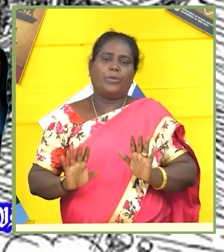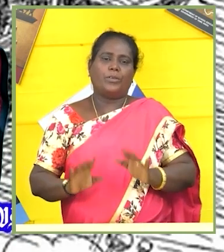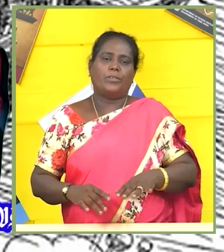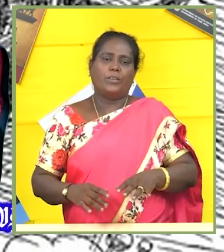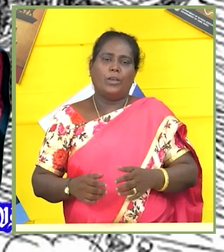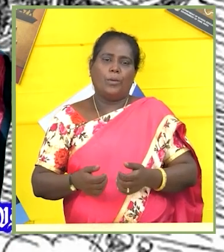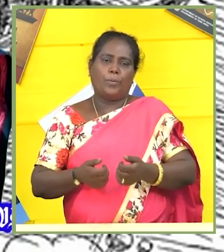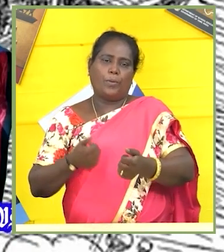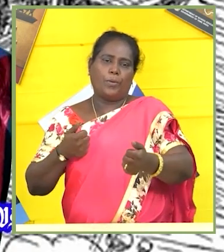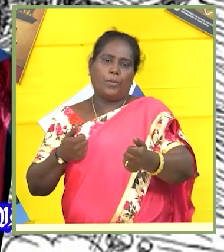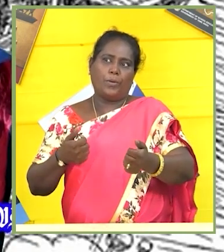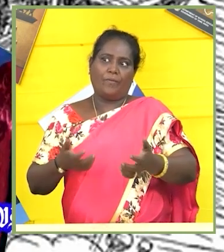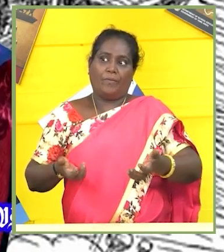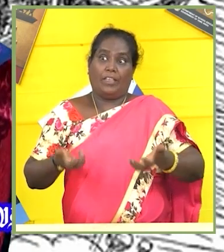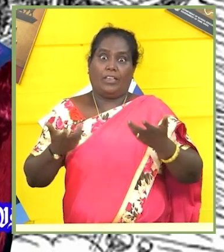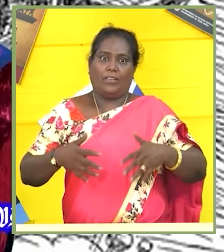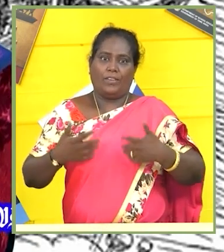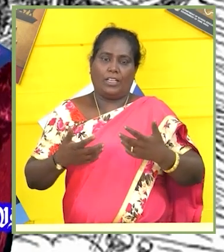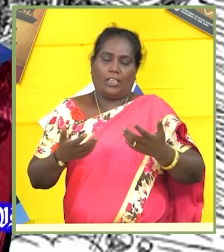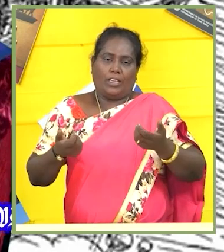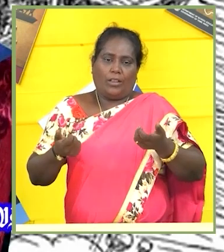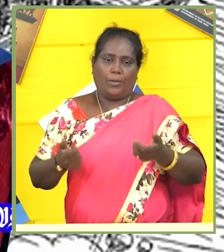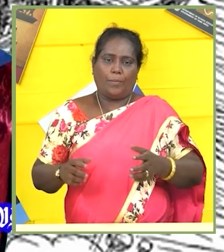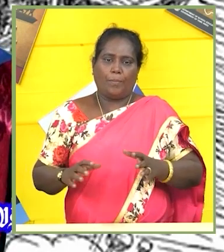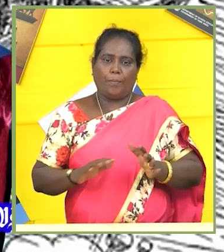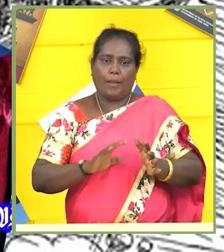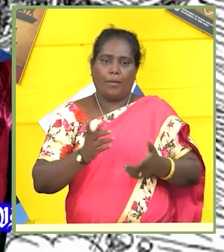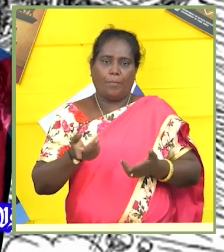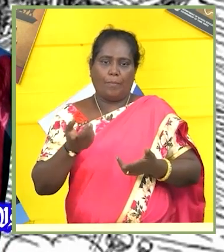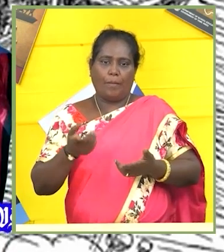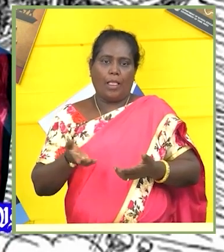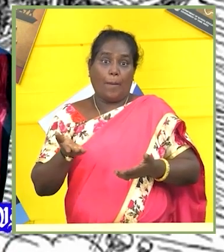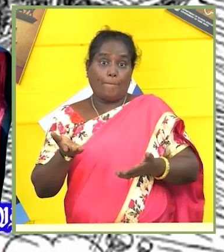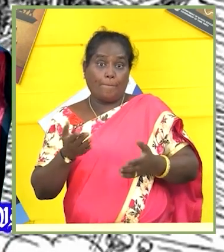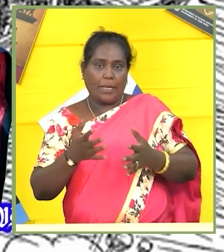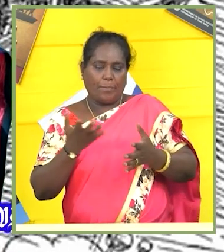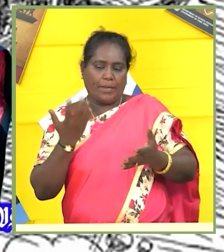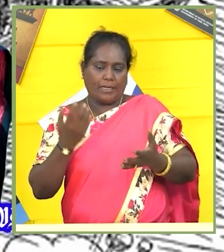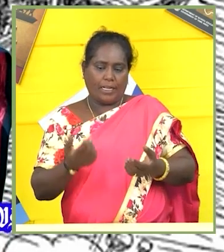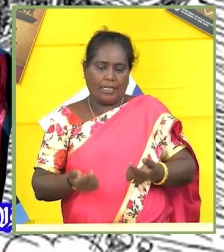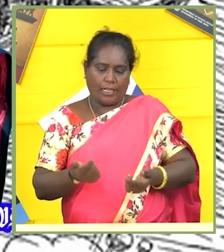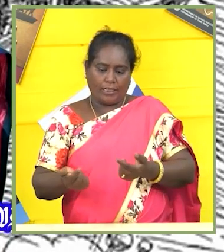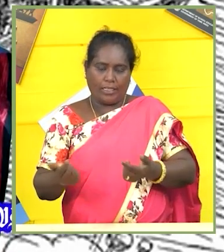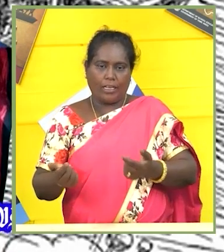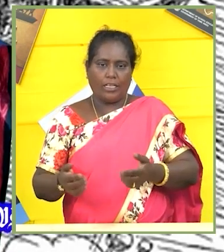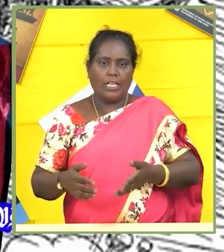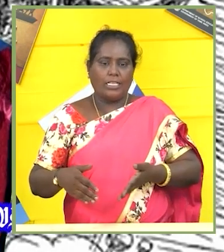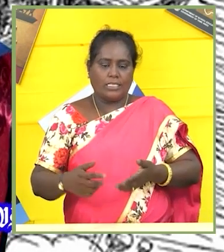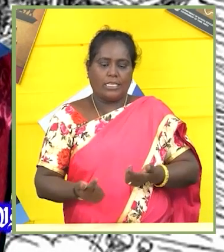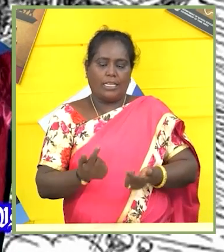கூட உண்டு. இது அந்நாட்டு மக்களின் வன்மத்தையும் போர் வெறியையும் வெளிப்படுத்தக்கூடியதாக இருக்குது.